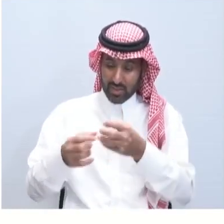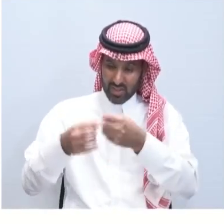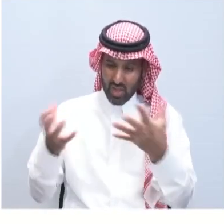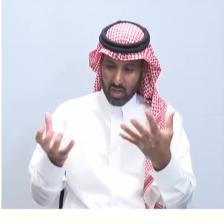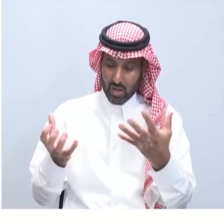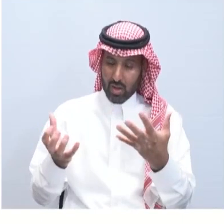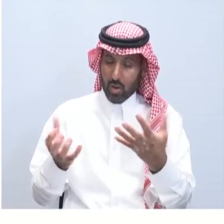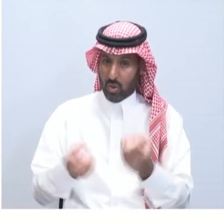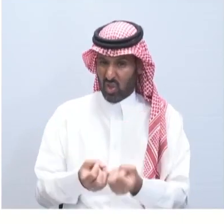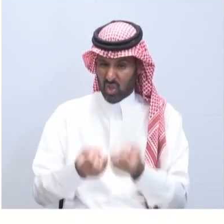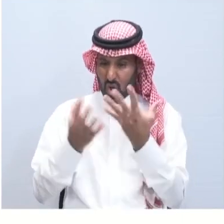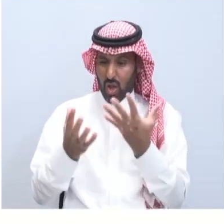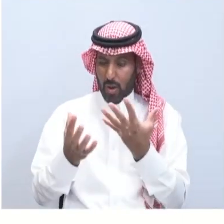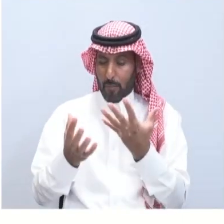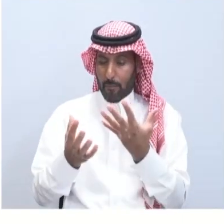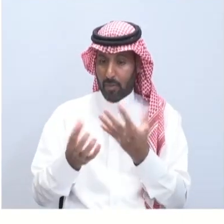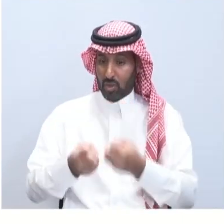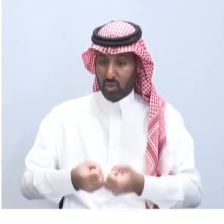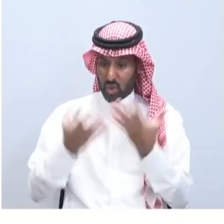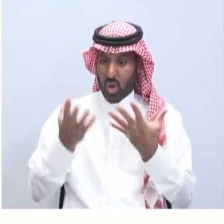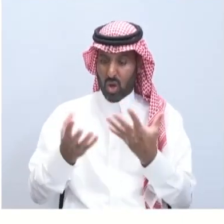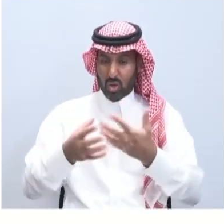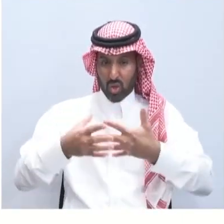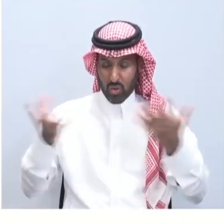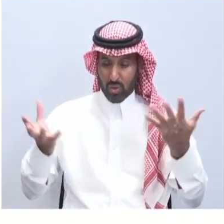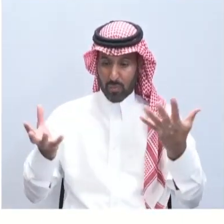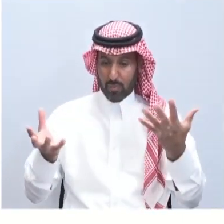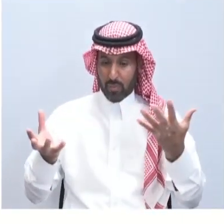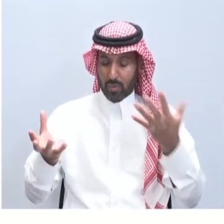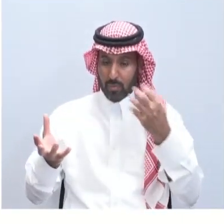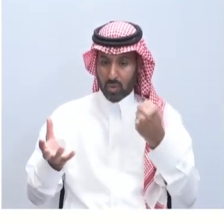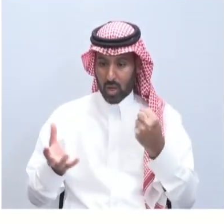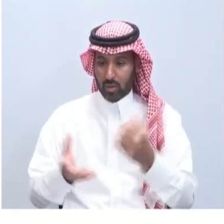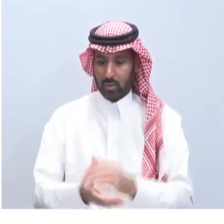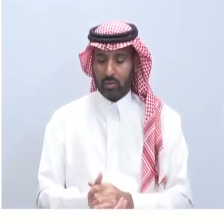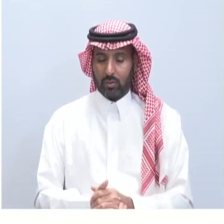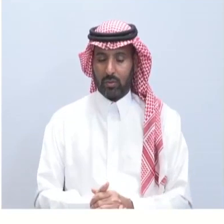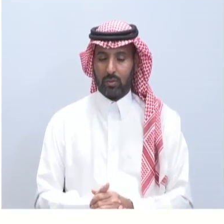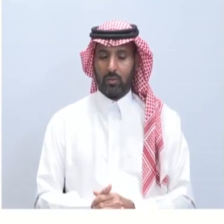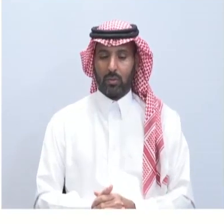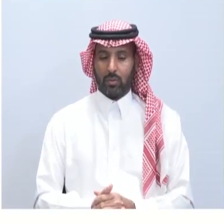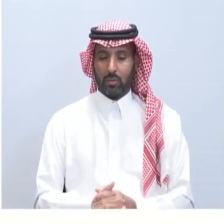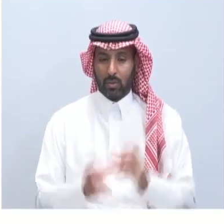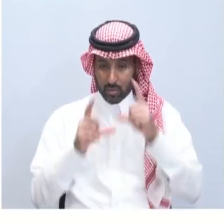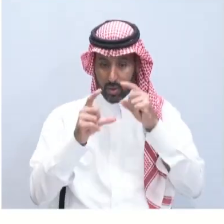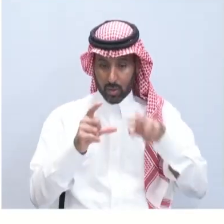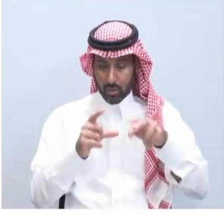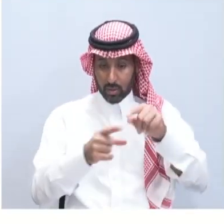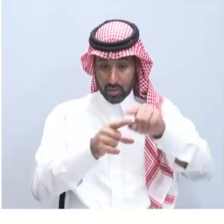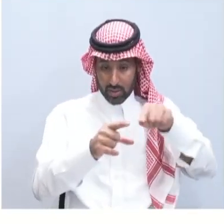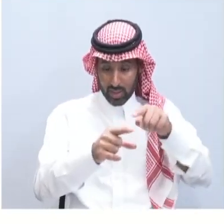الانشطار النووي الى اطلاق الكثير من الطاقه فعلى